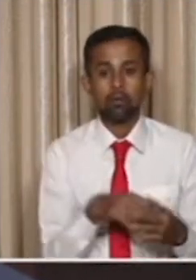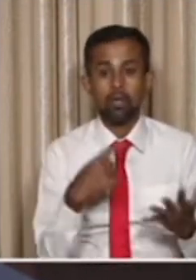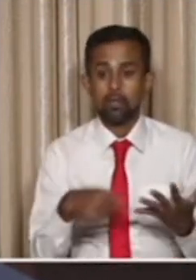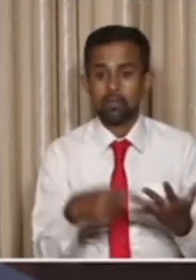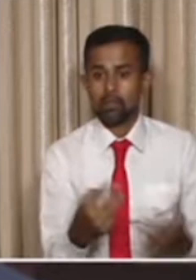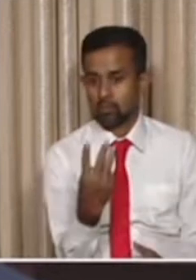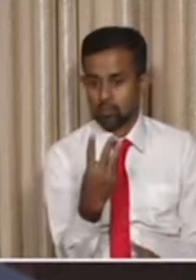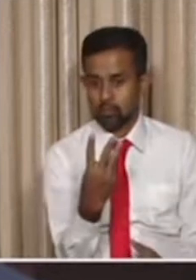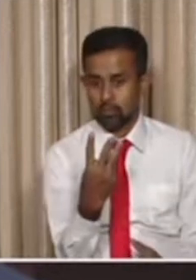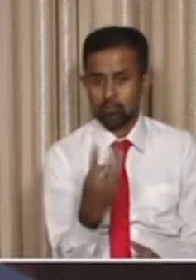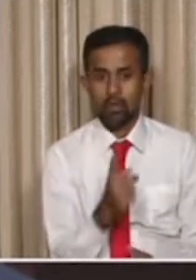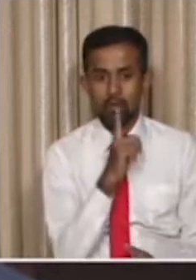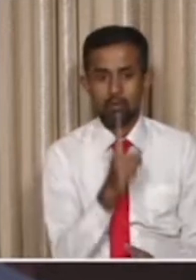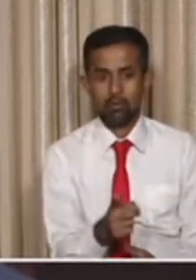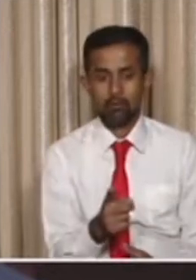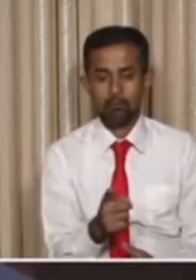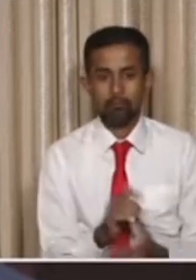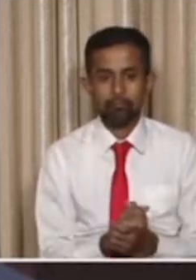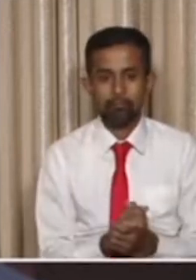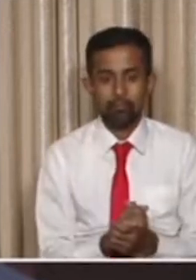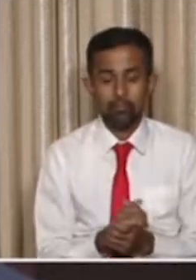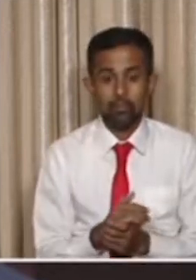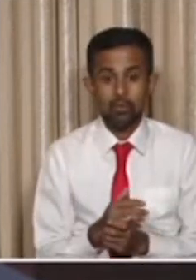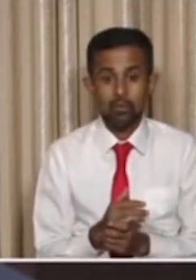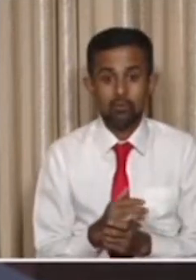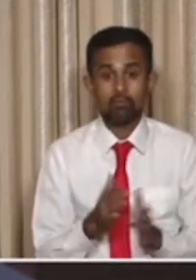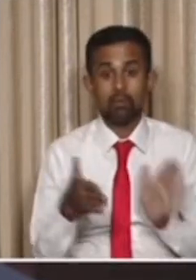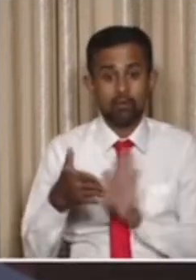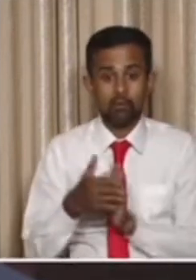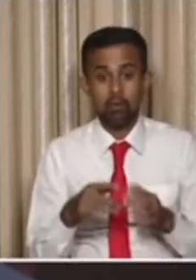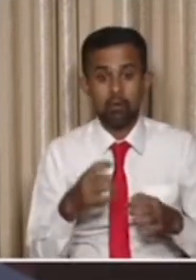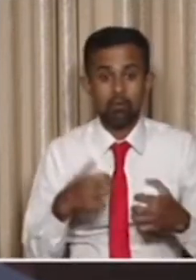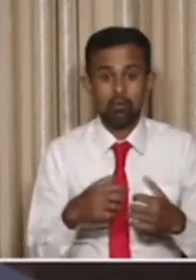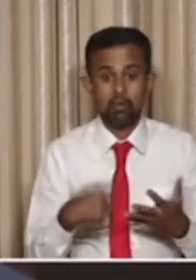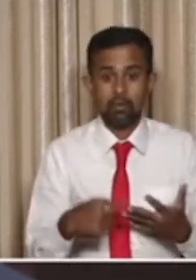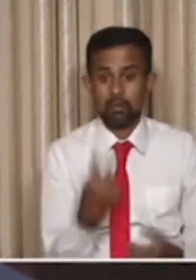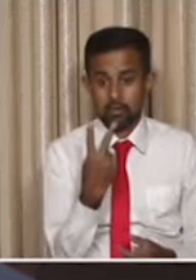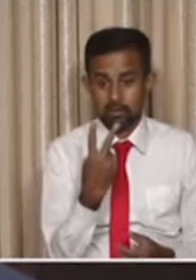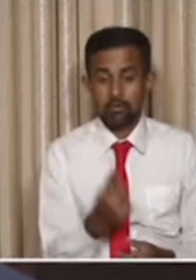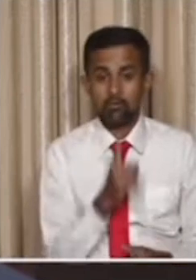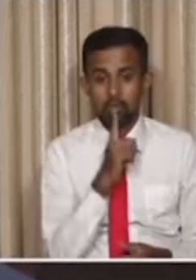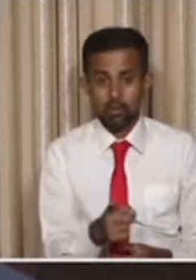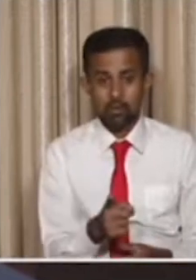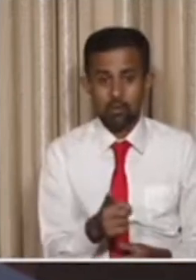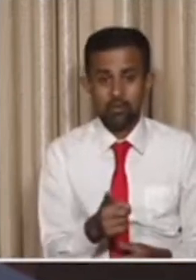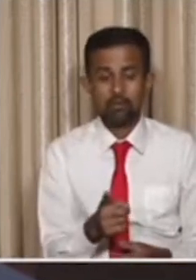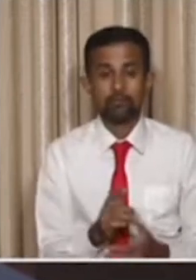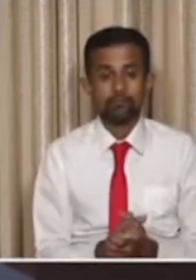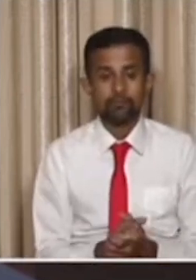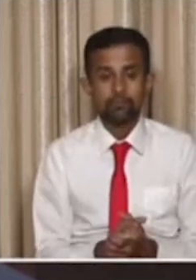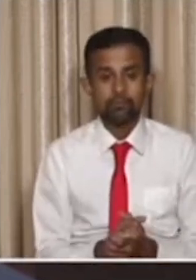දැන් ඉදිරිපත් කරා. කොන්ෆ්ලික්ට් ඔෆ් ඉන්ට්‍රස්ට් කරුණු දෙකක් මේ ඉදිරිපත් කරා. මං ඇස්කින් මේකත් කවුලෙන් ශක්දර